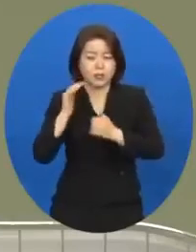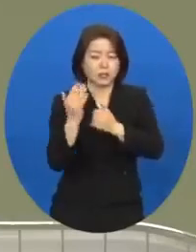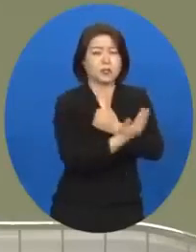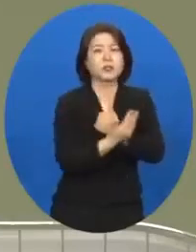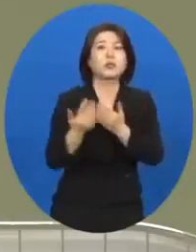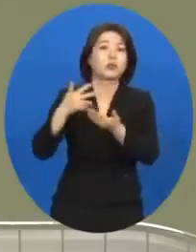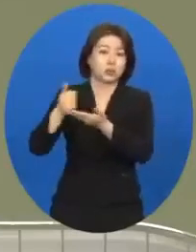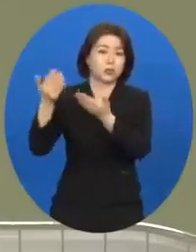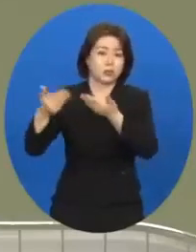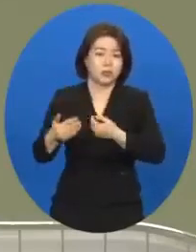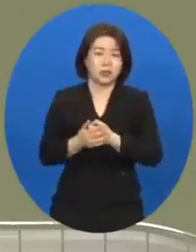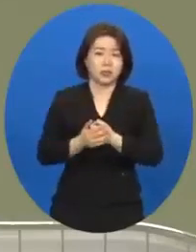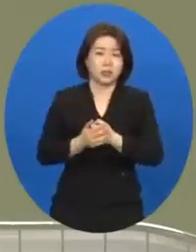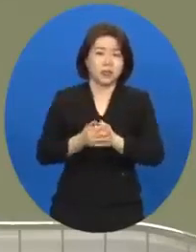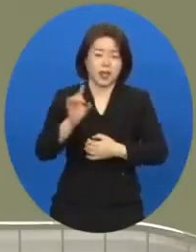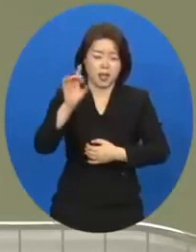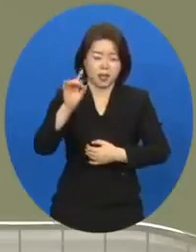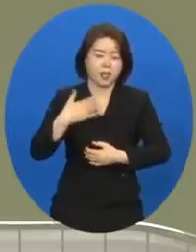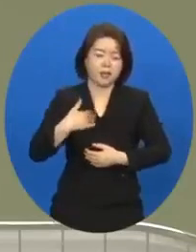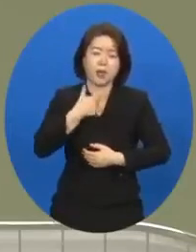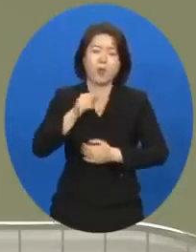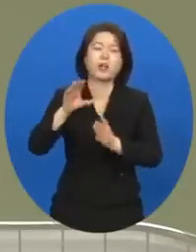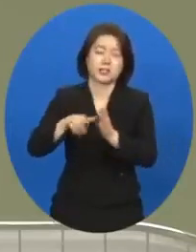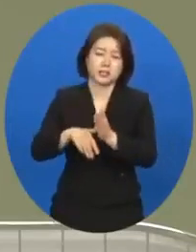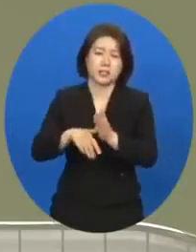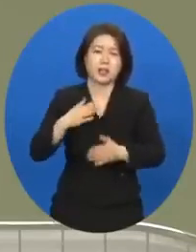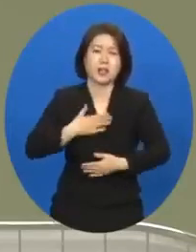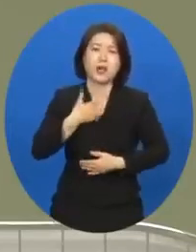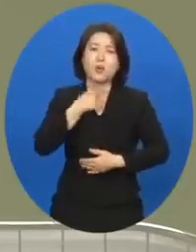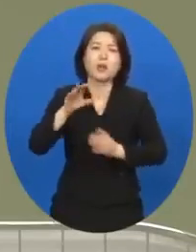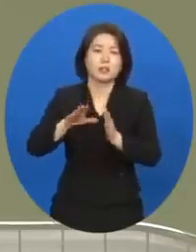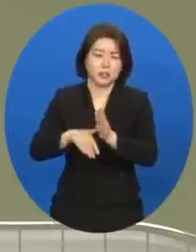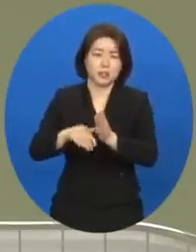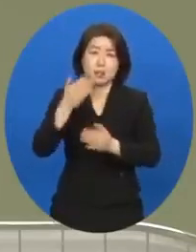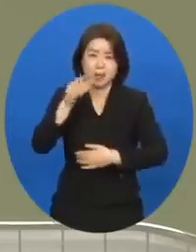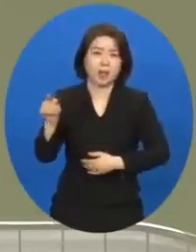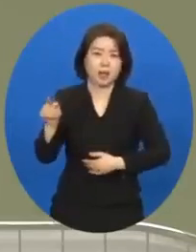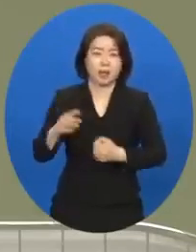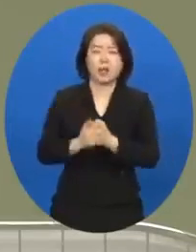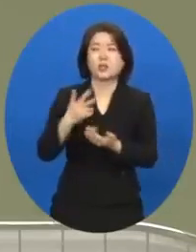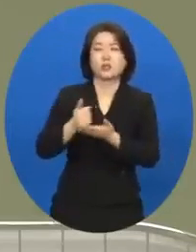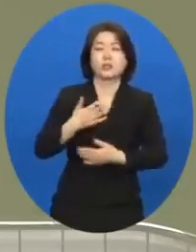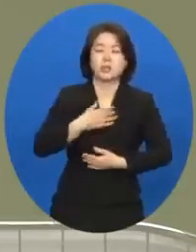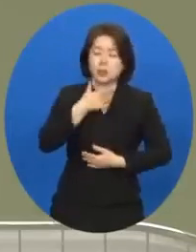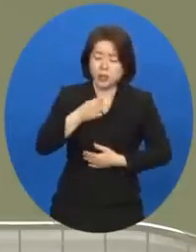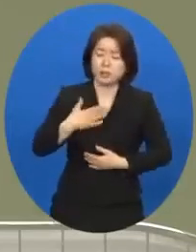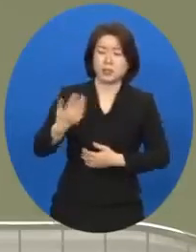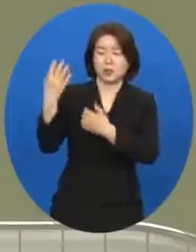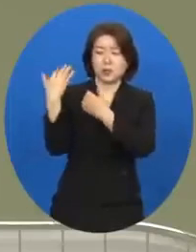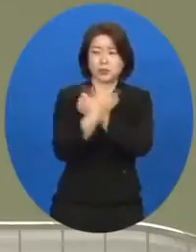단 하나 우리가 원하면, 우리가 정말 원합니다. 주님 저를 지키소서.